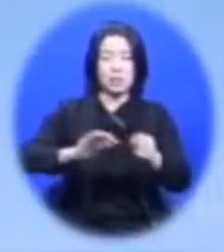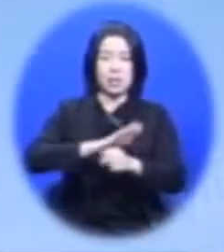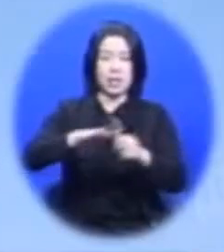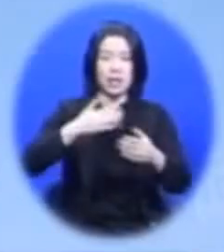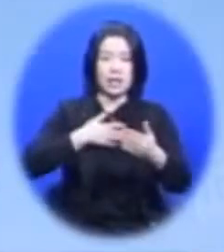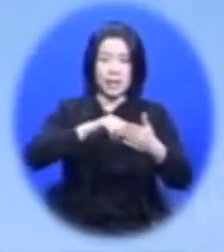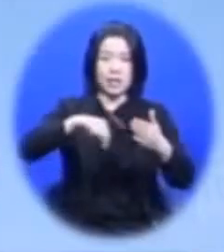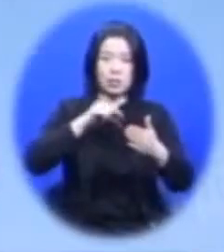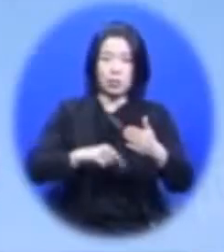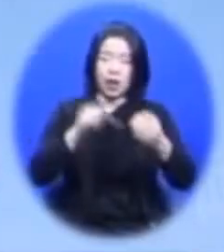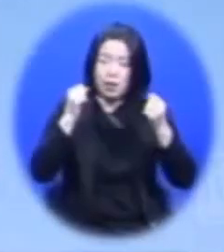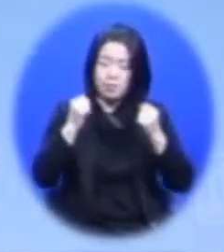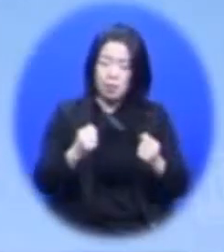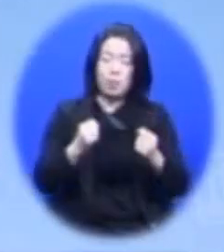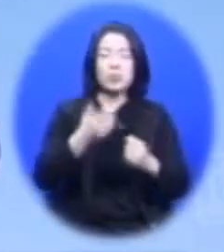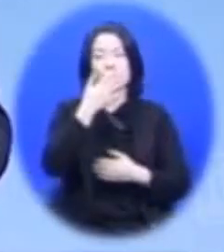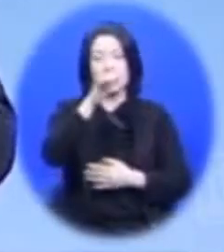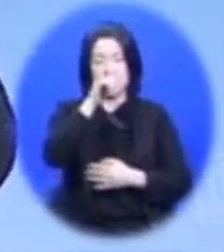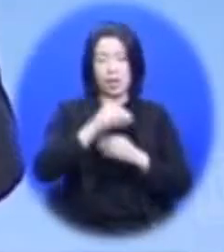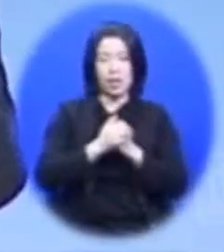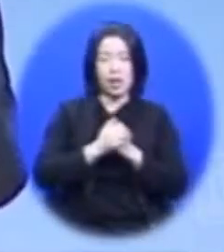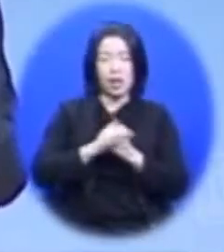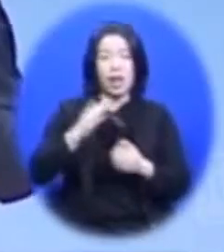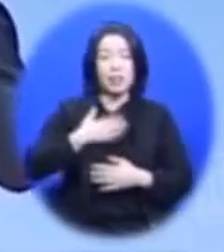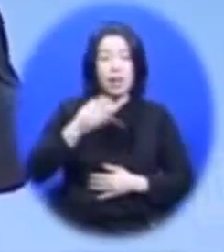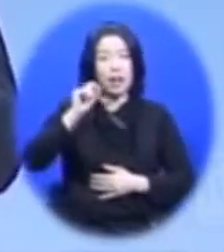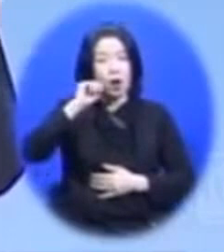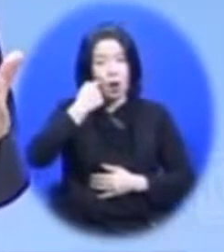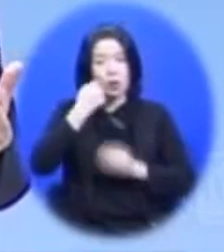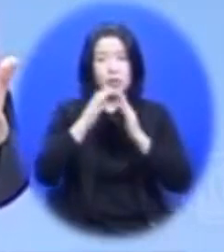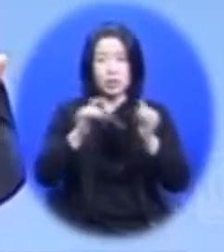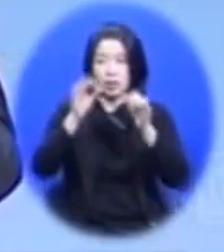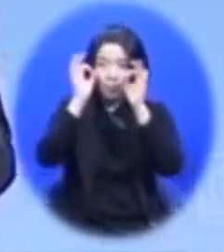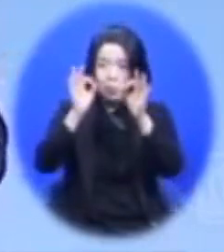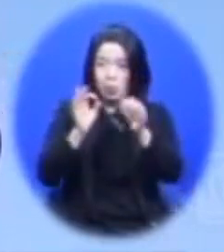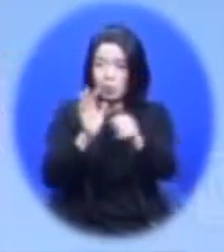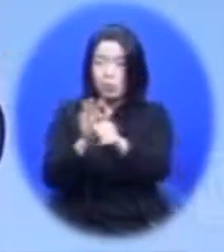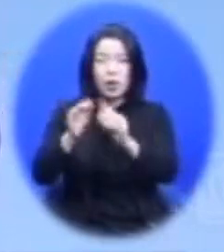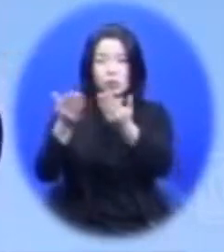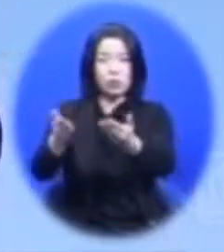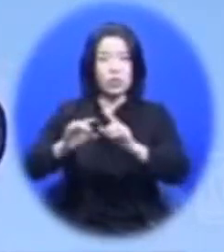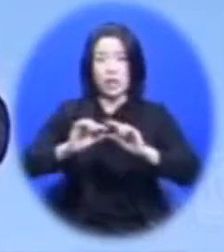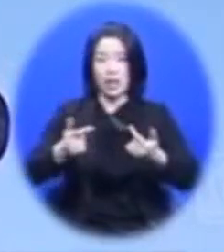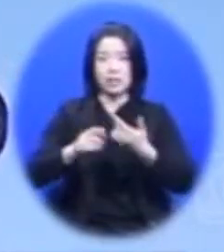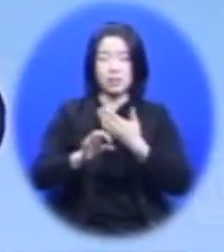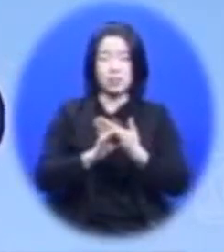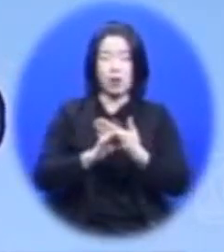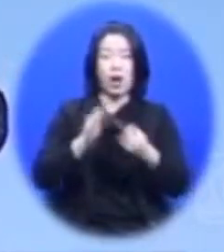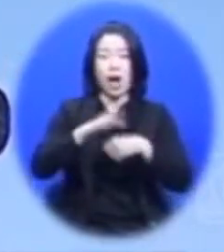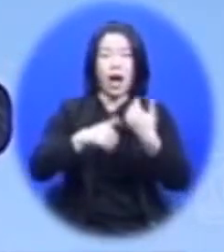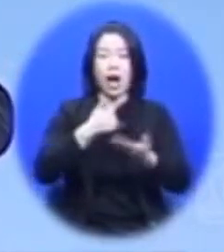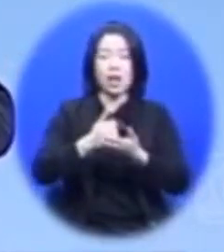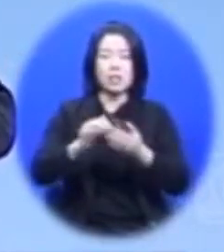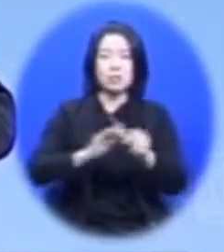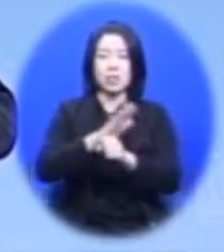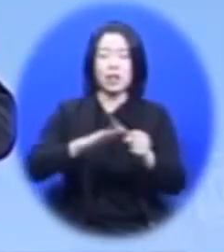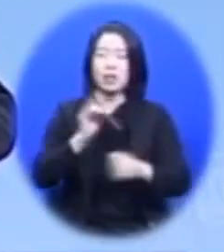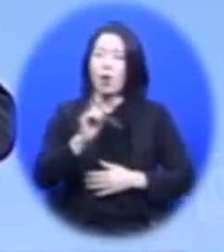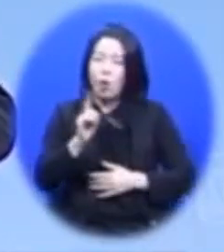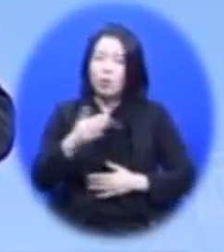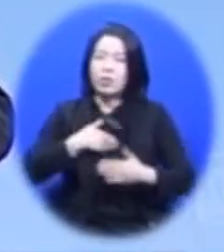속에 머물겠다는 것, 내가 어려운 사람을 보고도 도와주지 않으면 하나님의 사랑이 어찌 내 속에